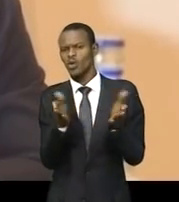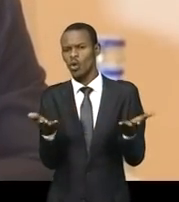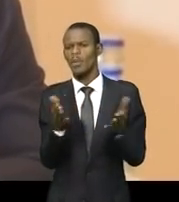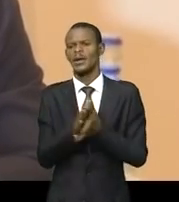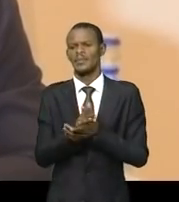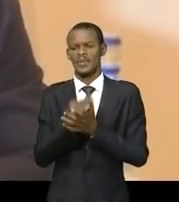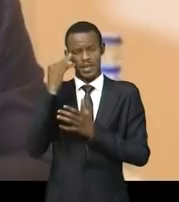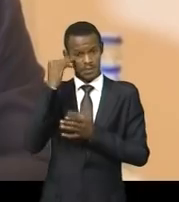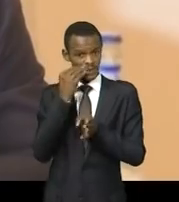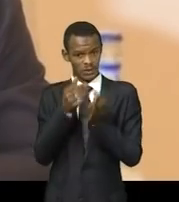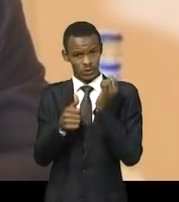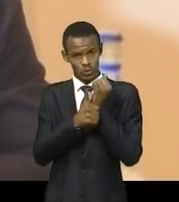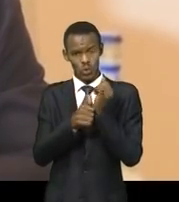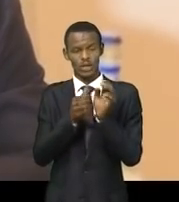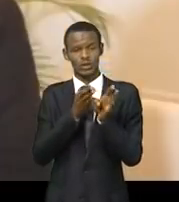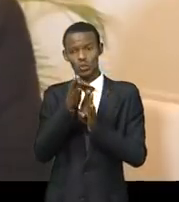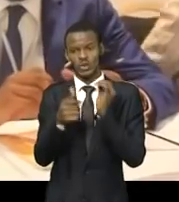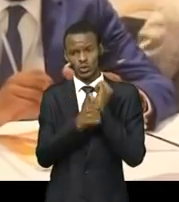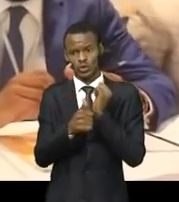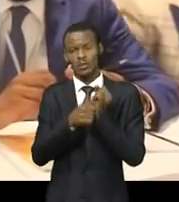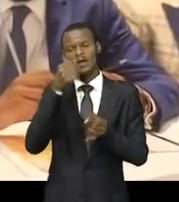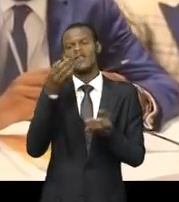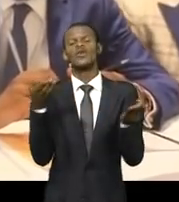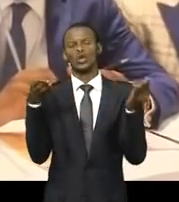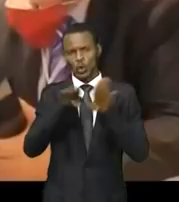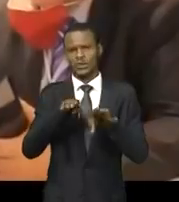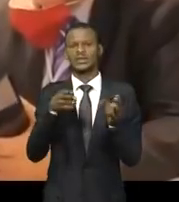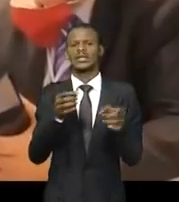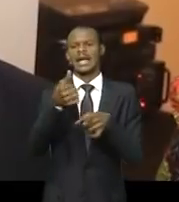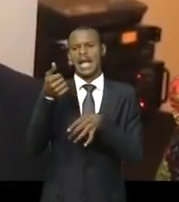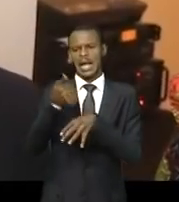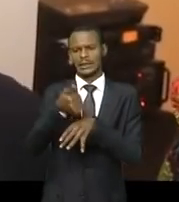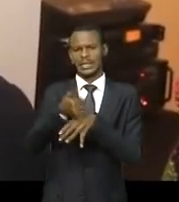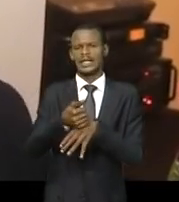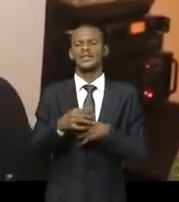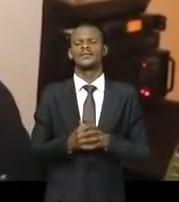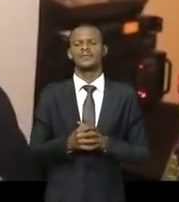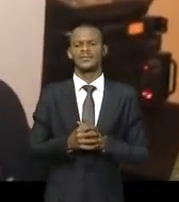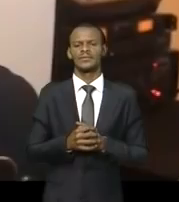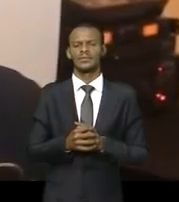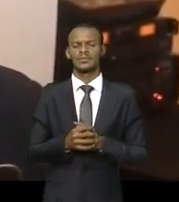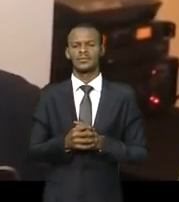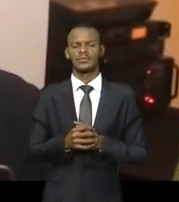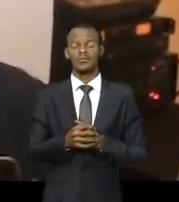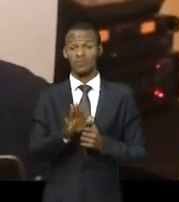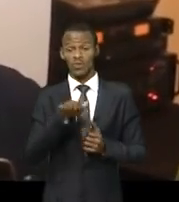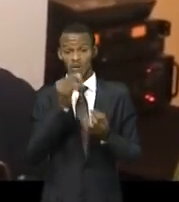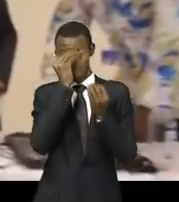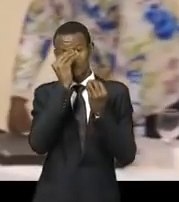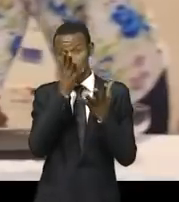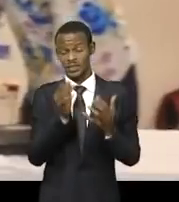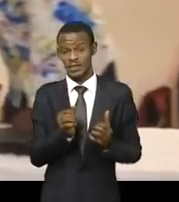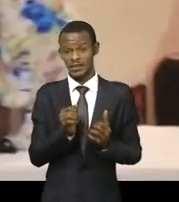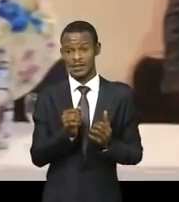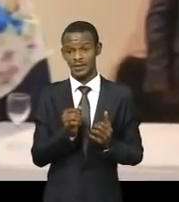clôturé l'atelier, croit que c'est une voie royale pour une sincère réconciliation. Vous savez, la République démocratique du Congo,